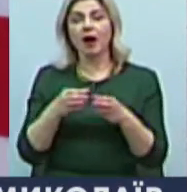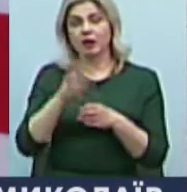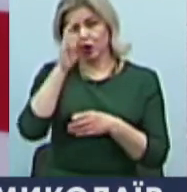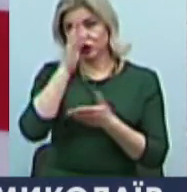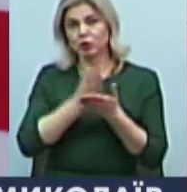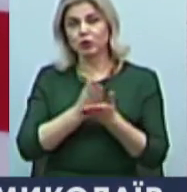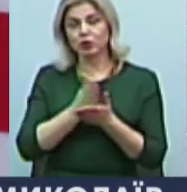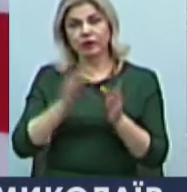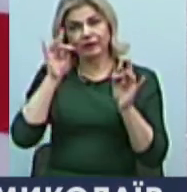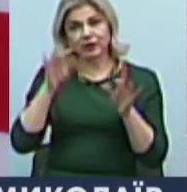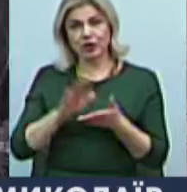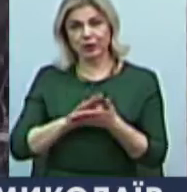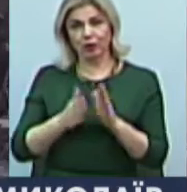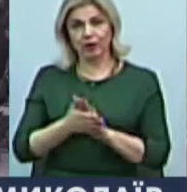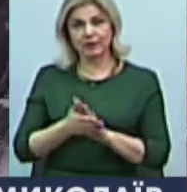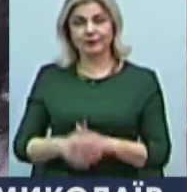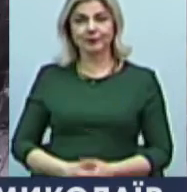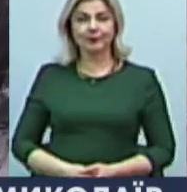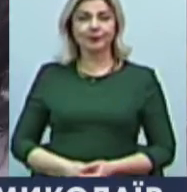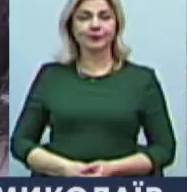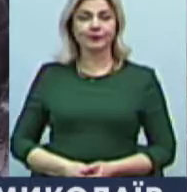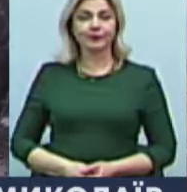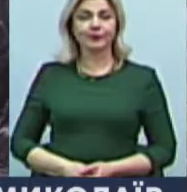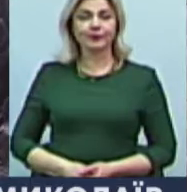служби з надзвичайних ситуацій.